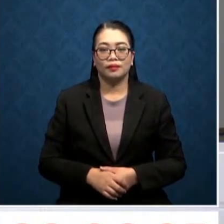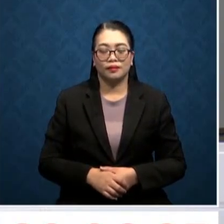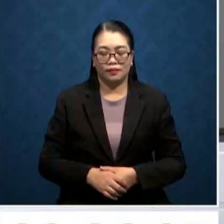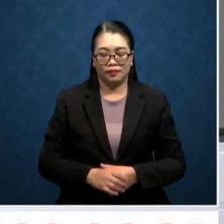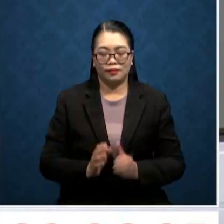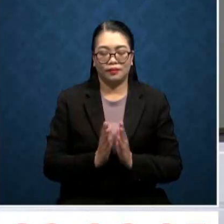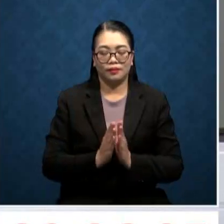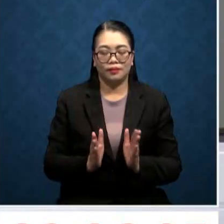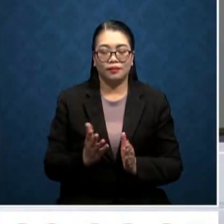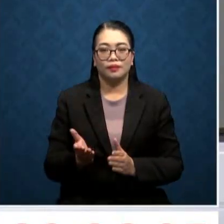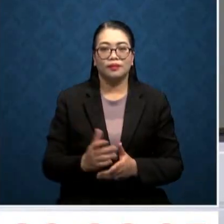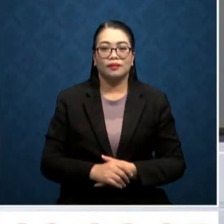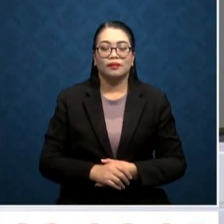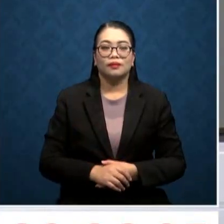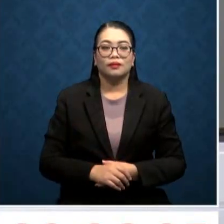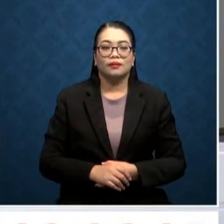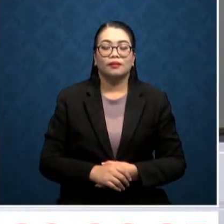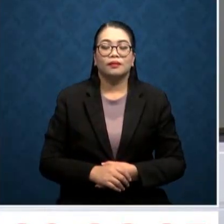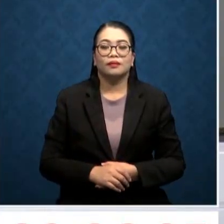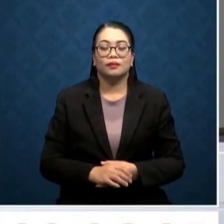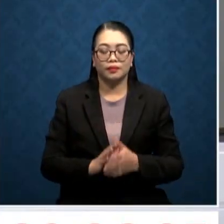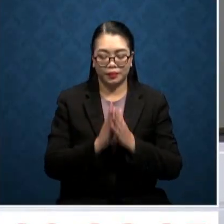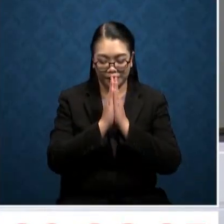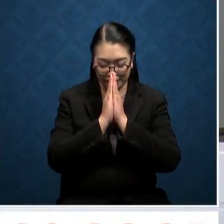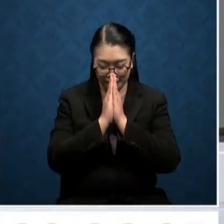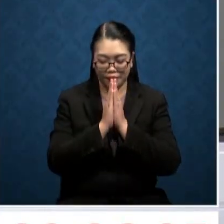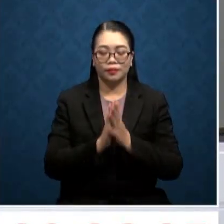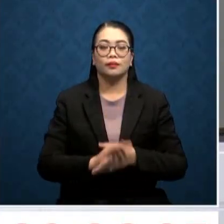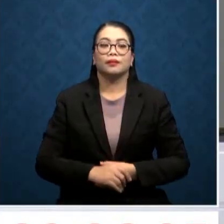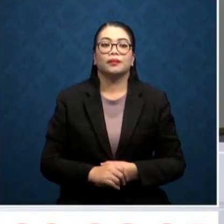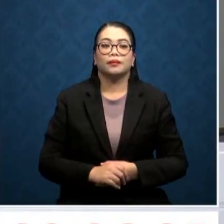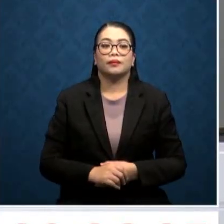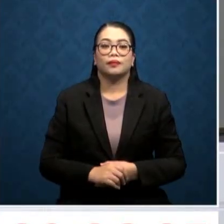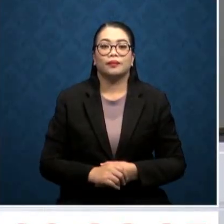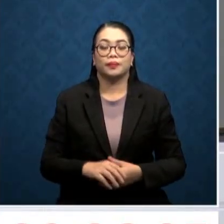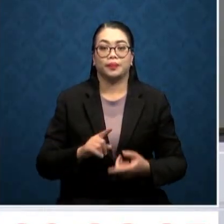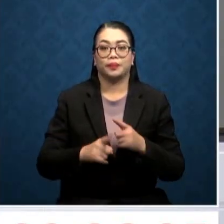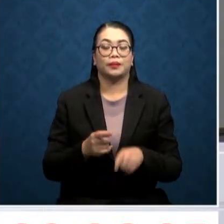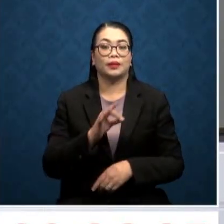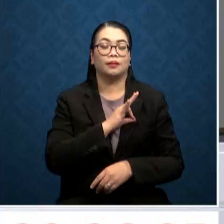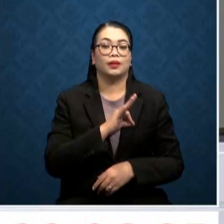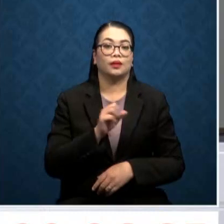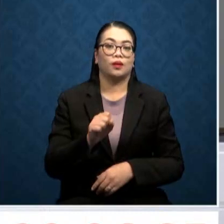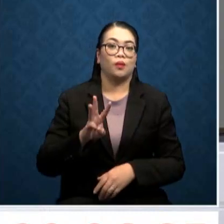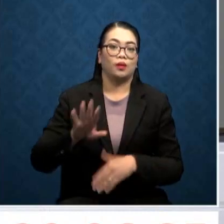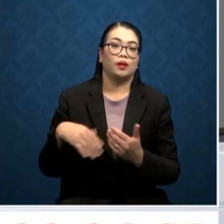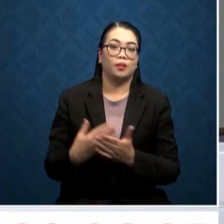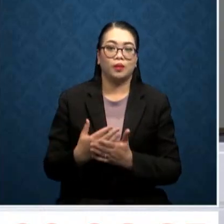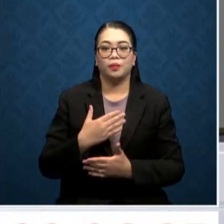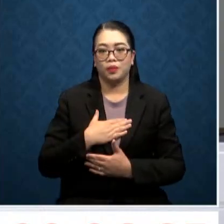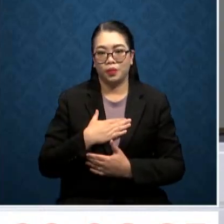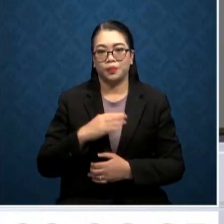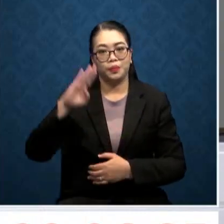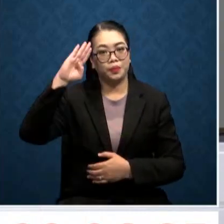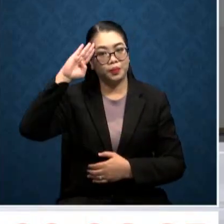ขอบคุณครับกับเรียนท่านประธานสภาที่เคารพเพื่อนสมาชิกทุกท่านนะครับผมนาวาตรีวุฒิ